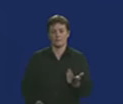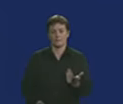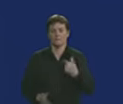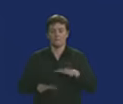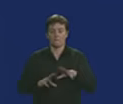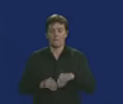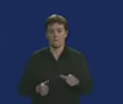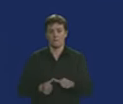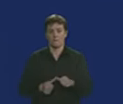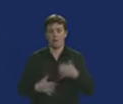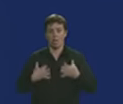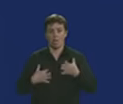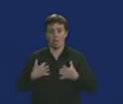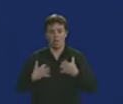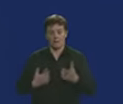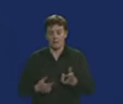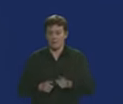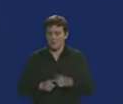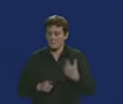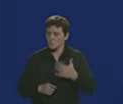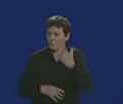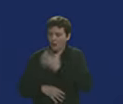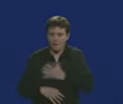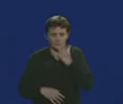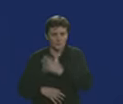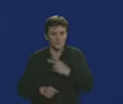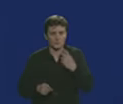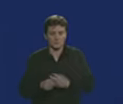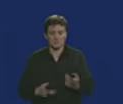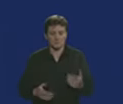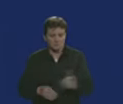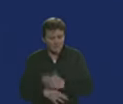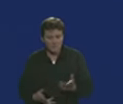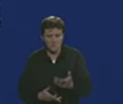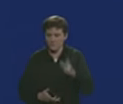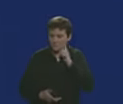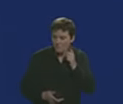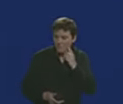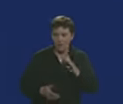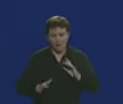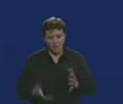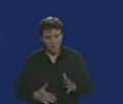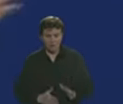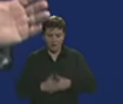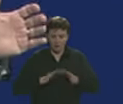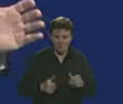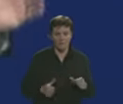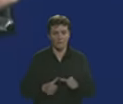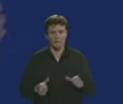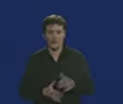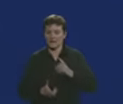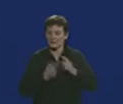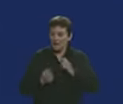la famille, c'est comme un tremblement de terre. Qu'est-ce qui s'est passé? Qu'est-ce qu'on peut faire? Le